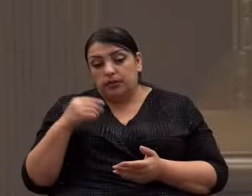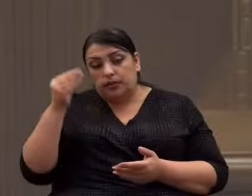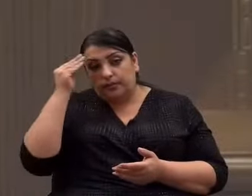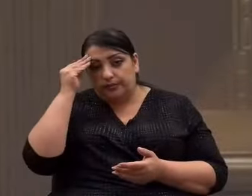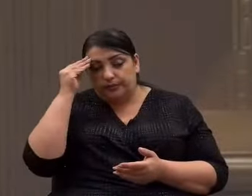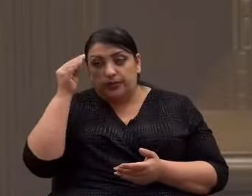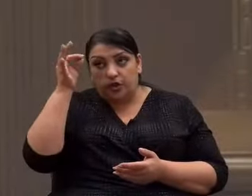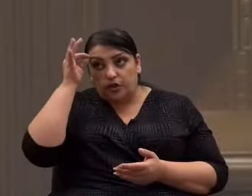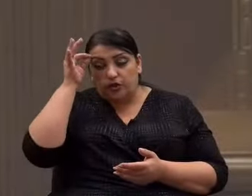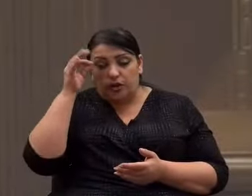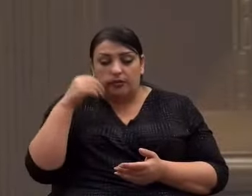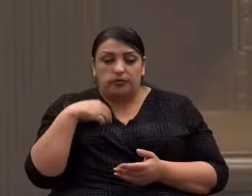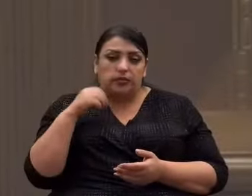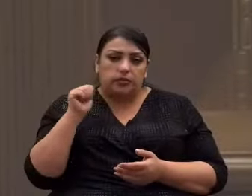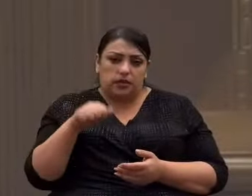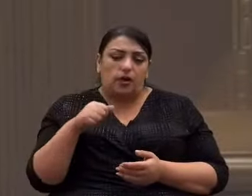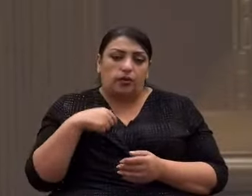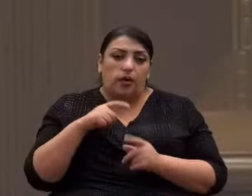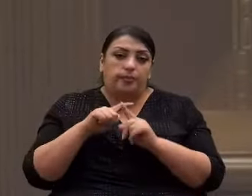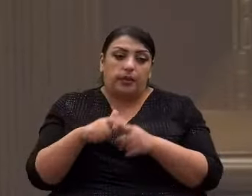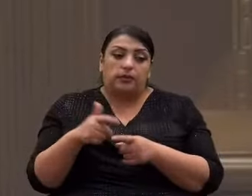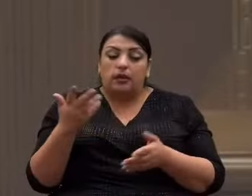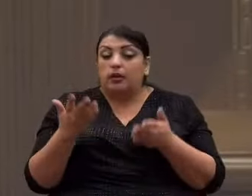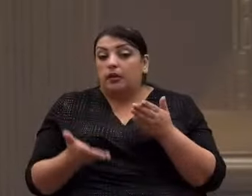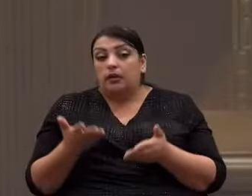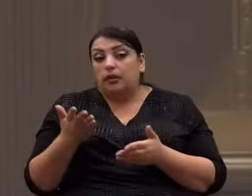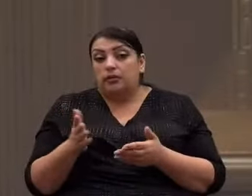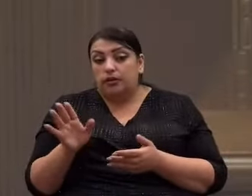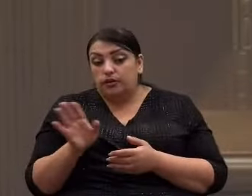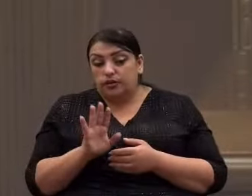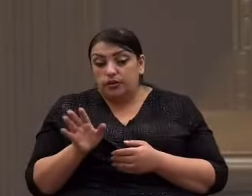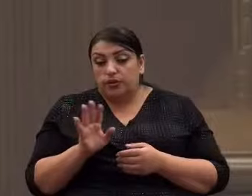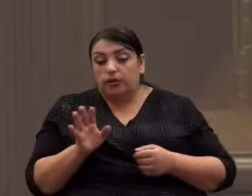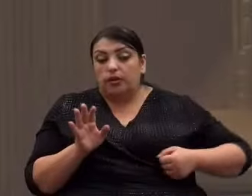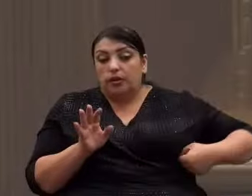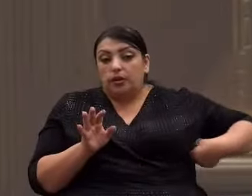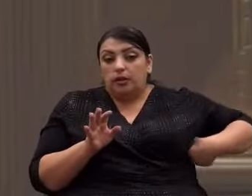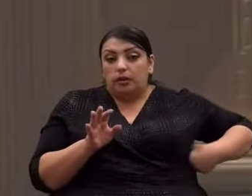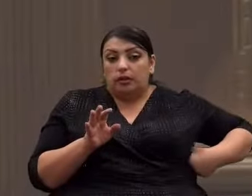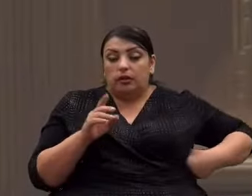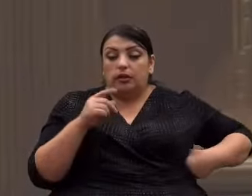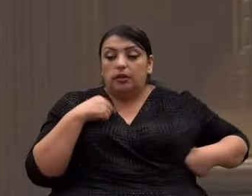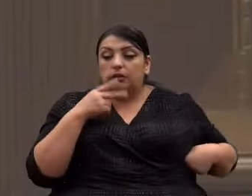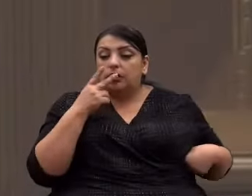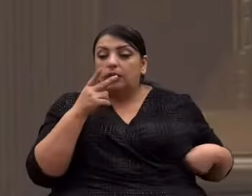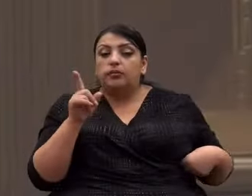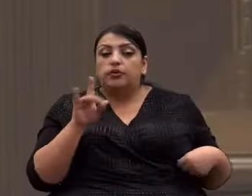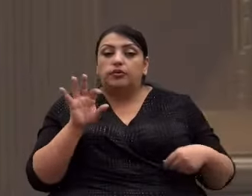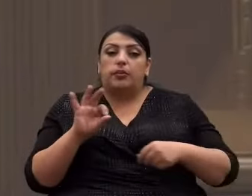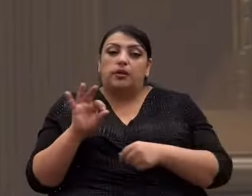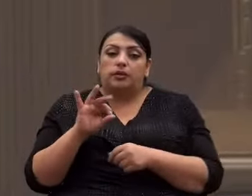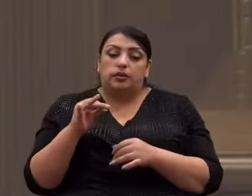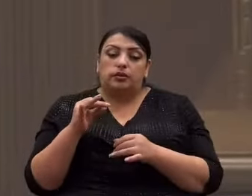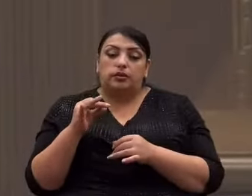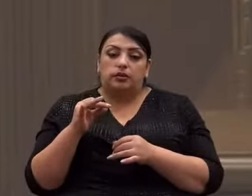եւ կարողանամ պատասխանել, եթե չէ, ես մի հատ նայեմ ինչի մասին է խոսքը, լավ։